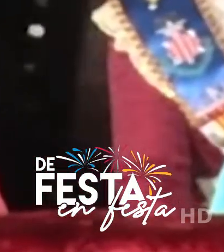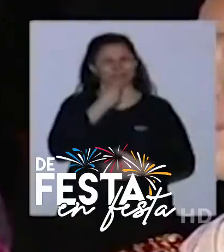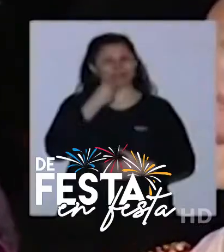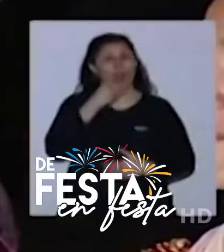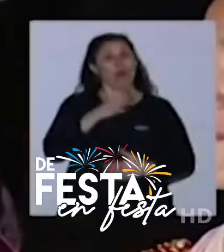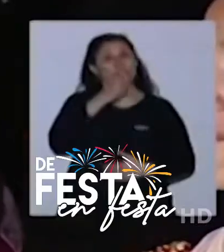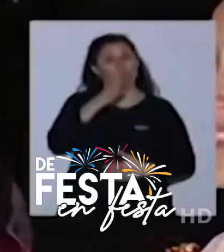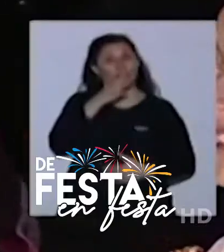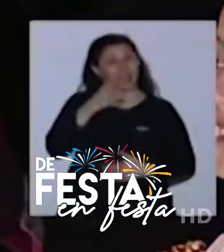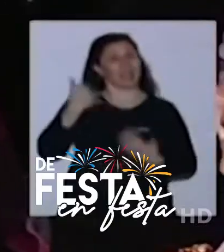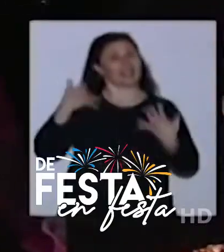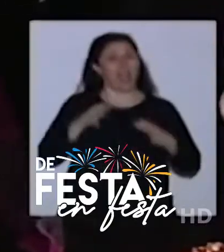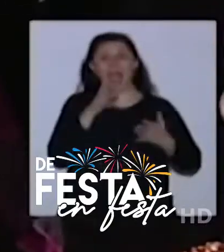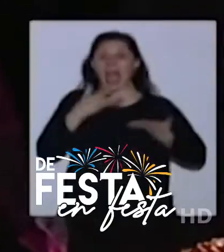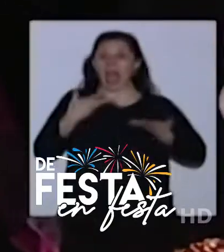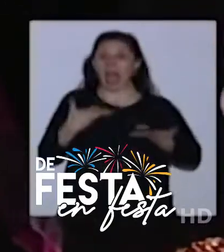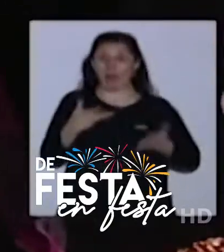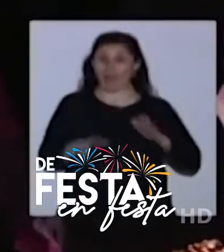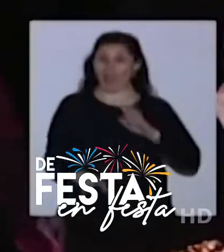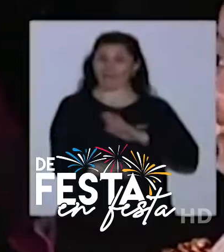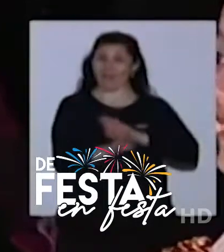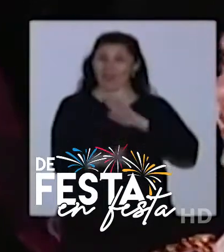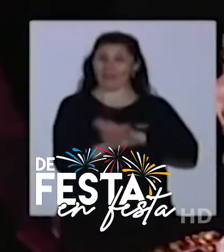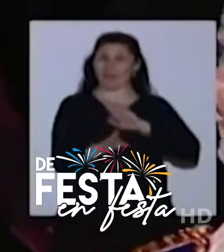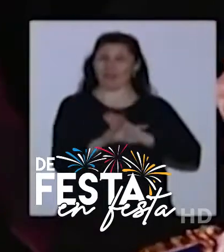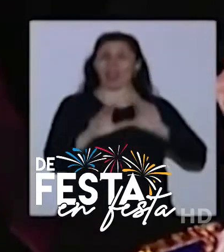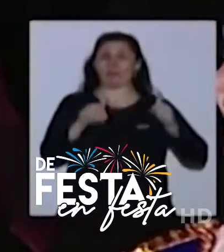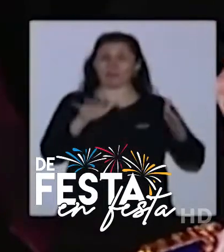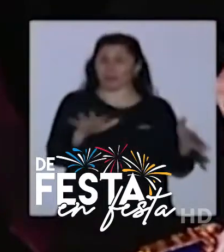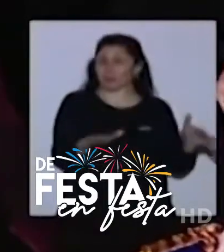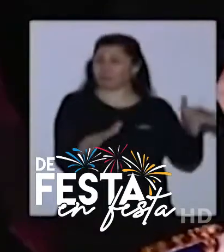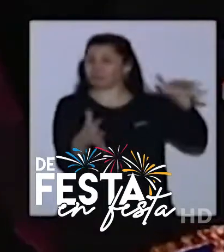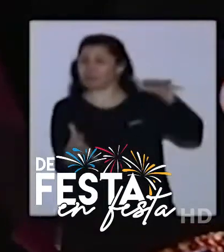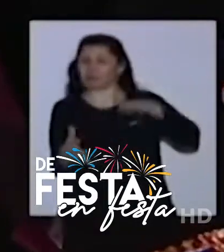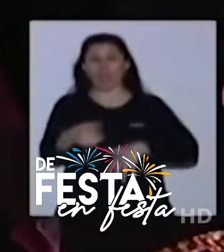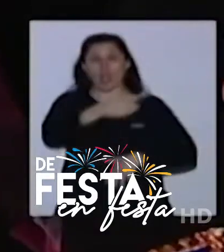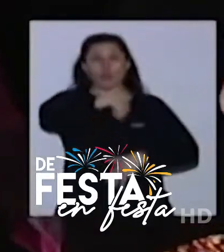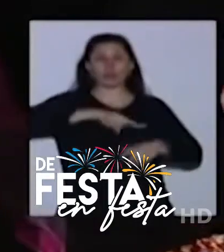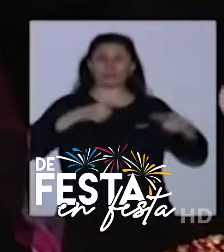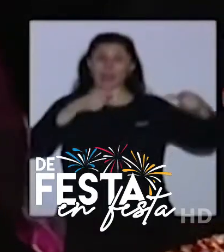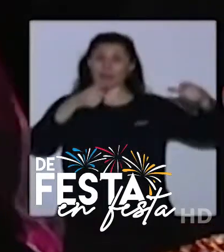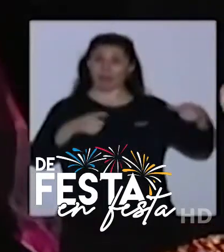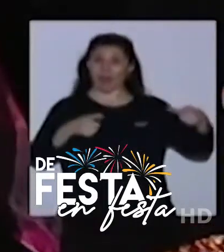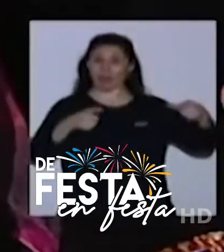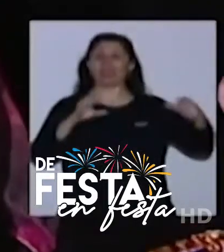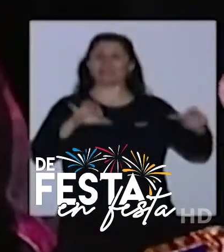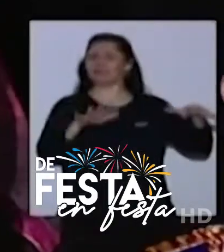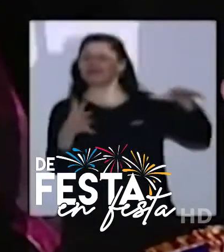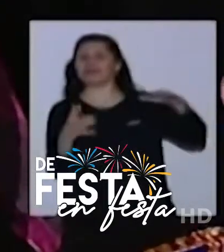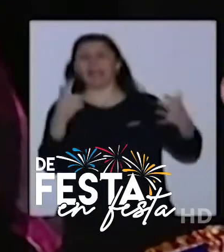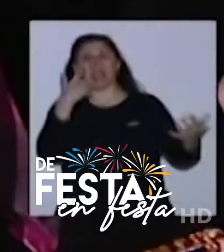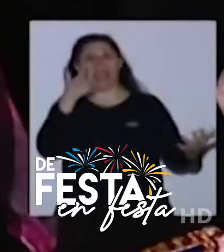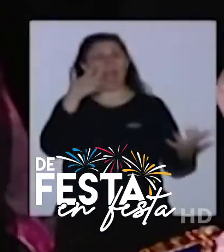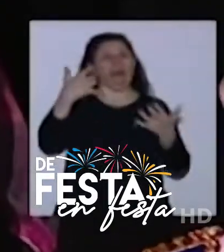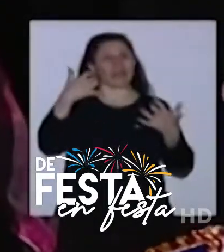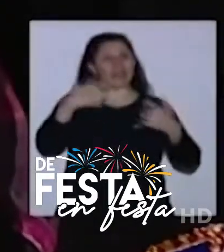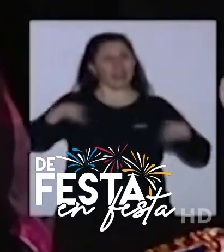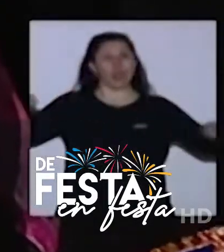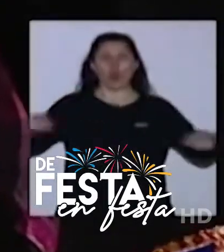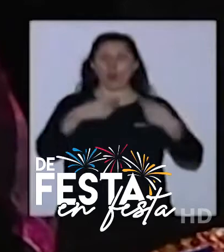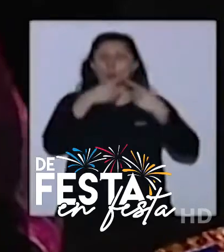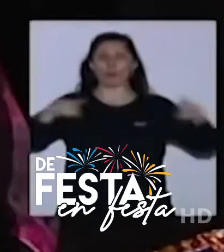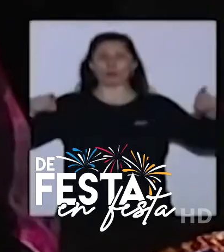falles. Estem a hores de transformar la nostra ciutat en art,